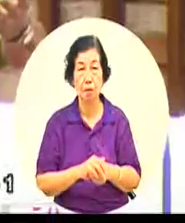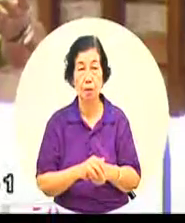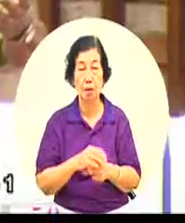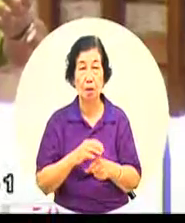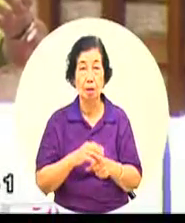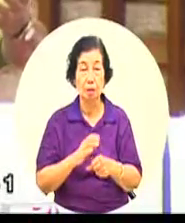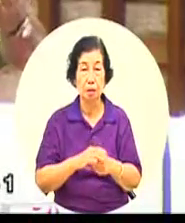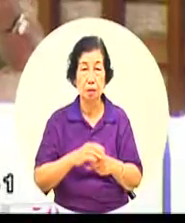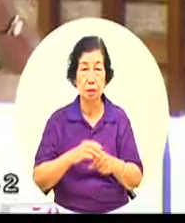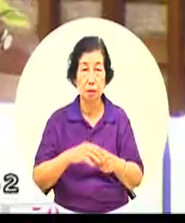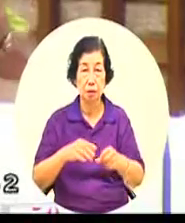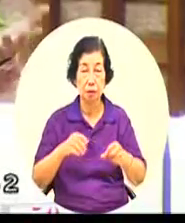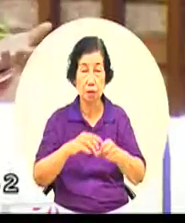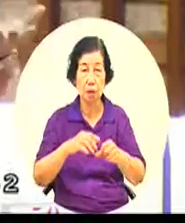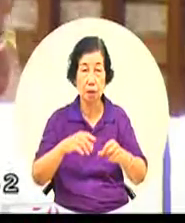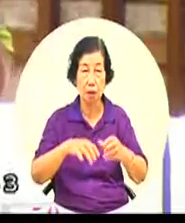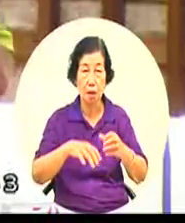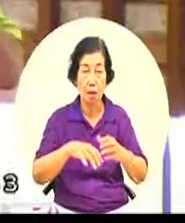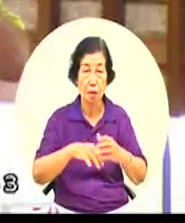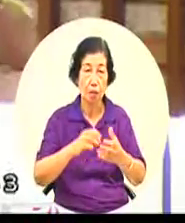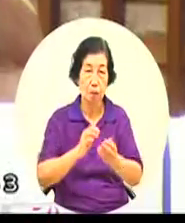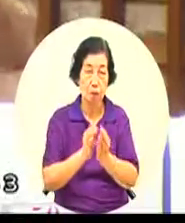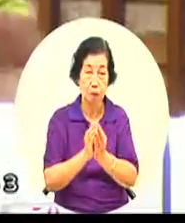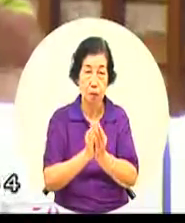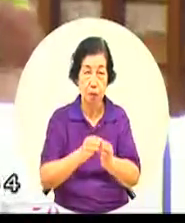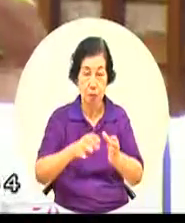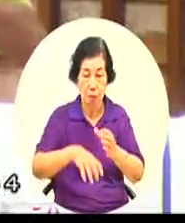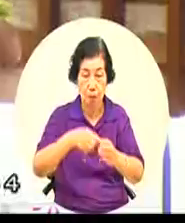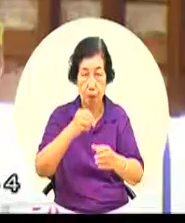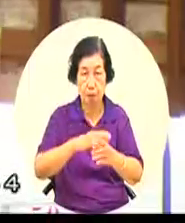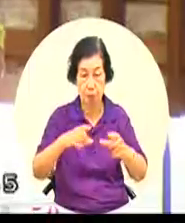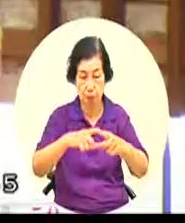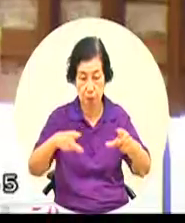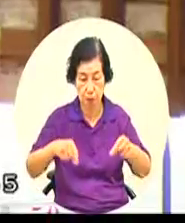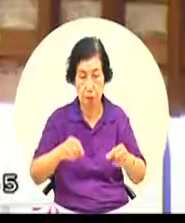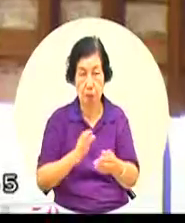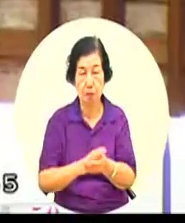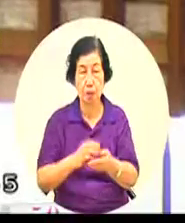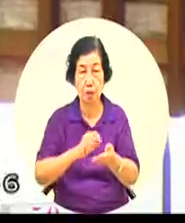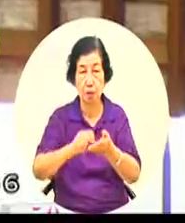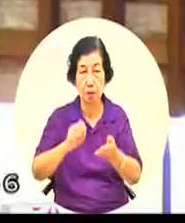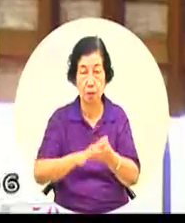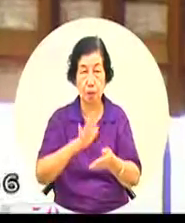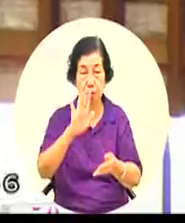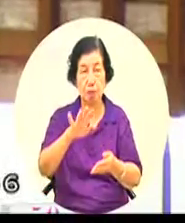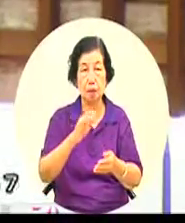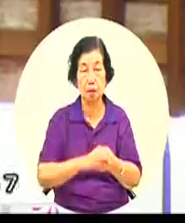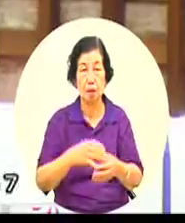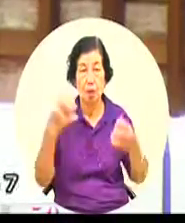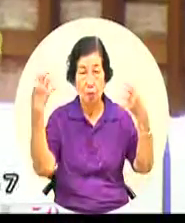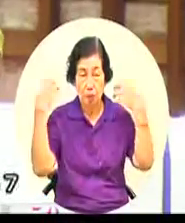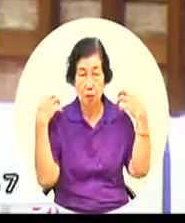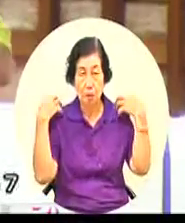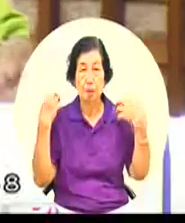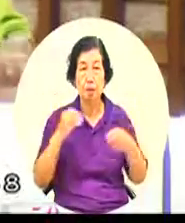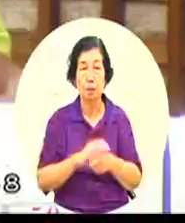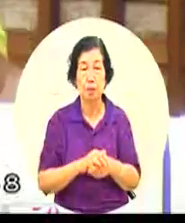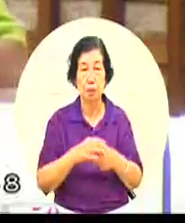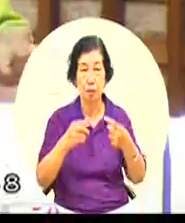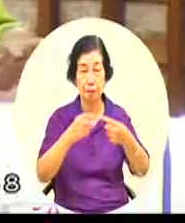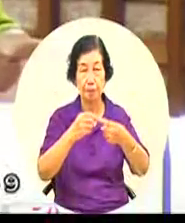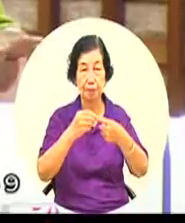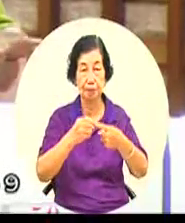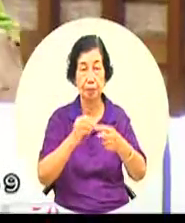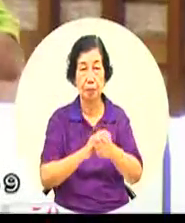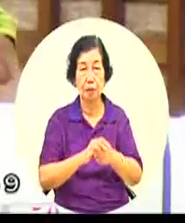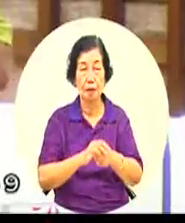以后，当然这些有些设施啊，不是承包的人呐、啊，可以去应付的。第一点。像我最